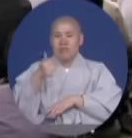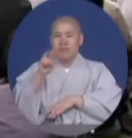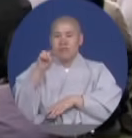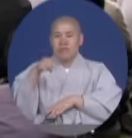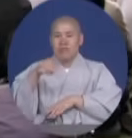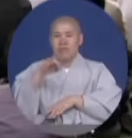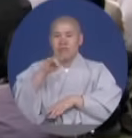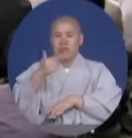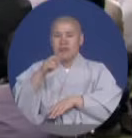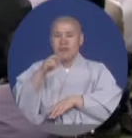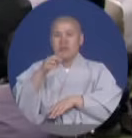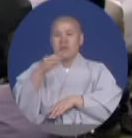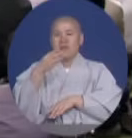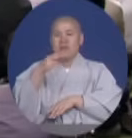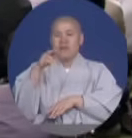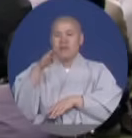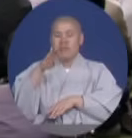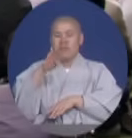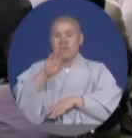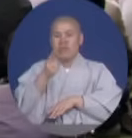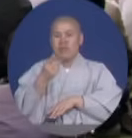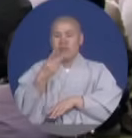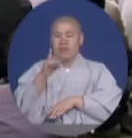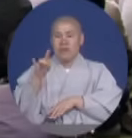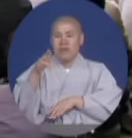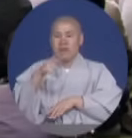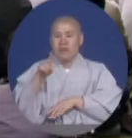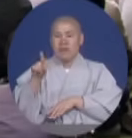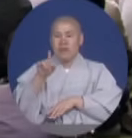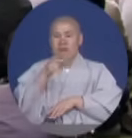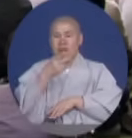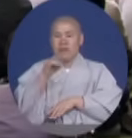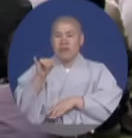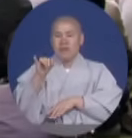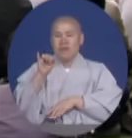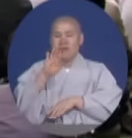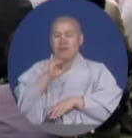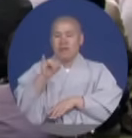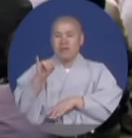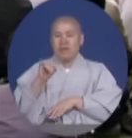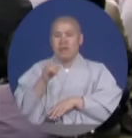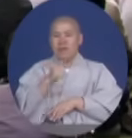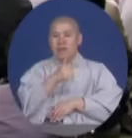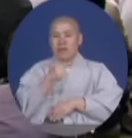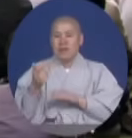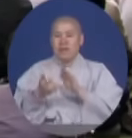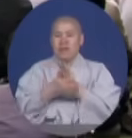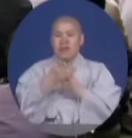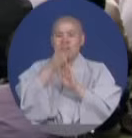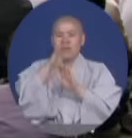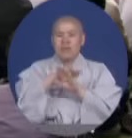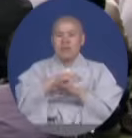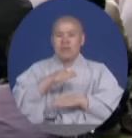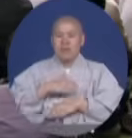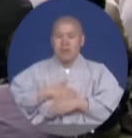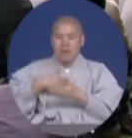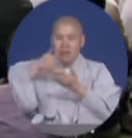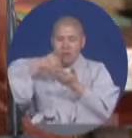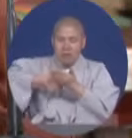유원무진삼보 대자대비 수화정예 명운가피려. 이게 대자대비로 나의 정예를